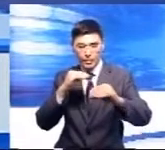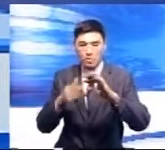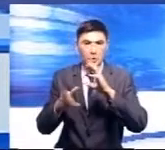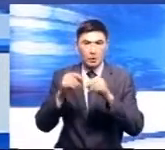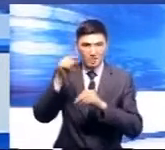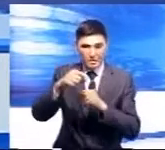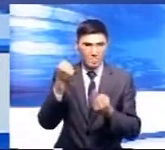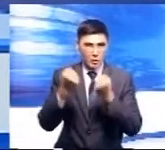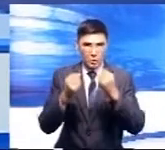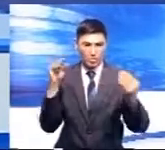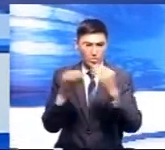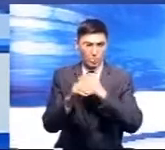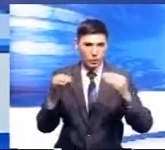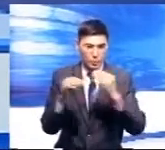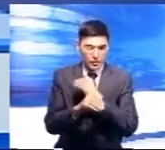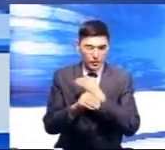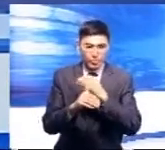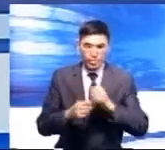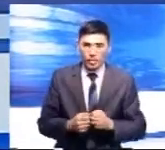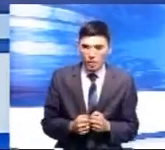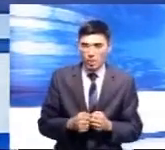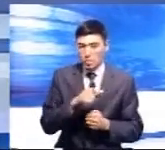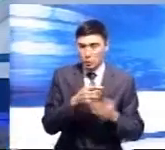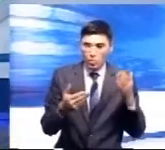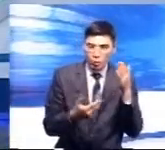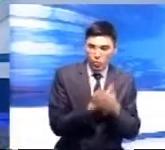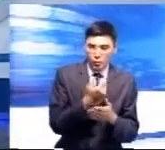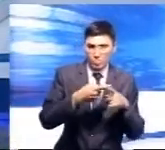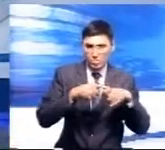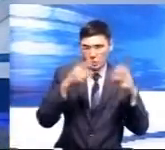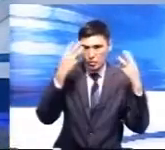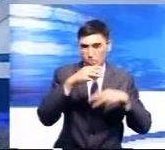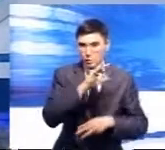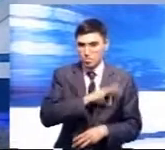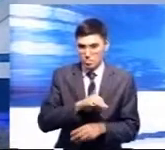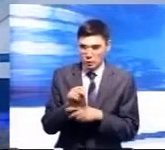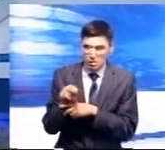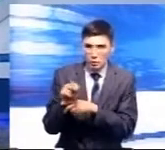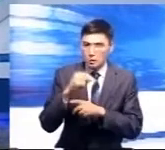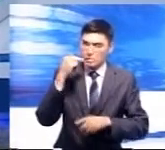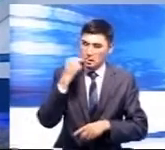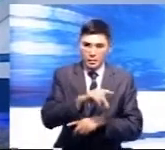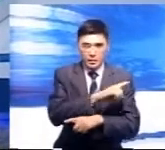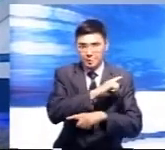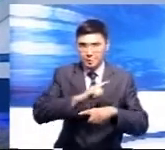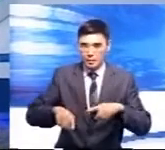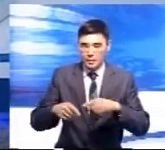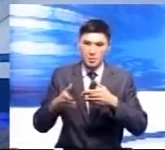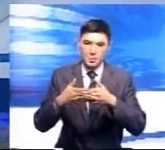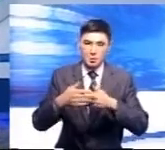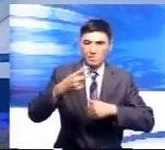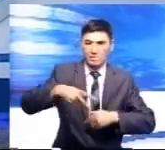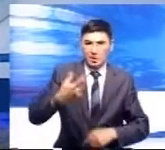движением пассажирского транспорта. В этом году дорожники применили новую технологию, которая позволила качественно и быстро отремонтировать около